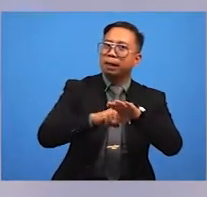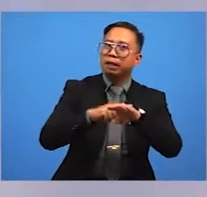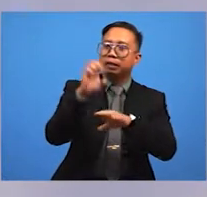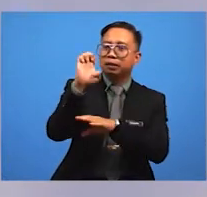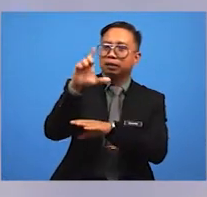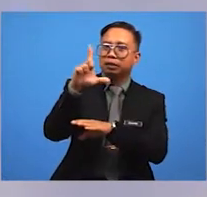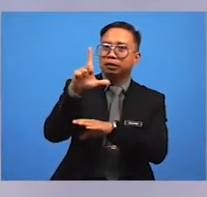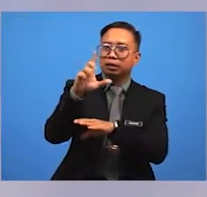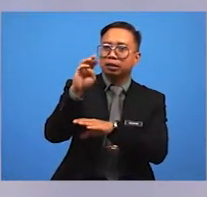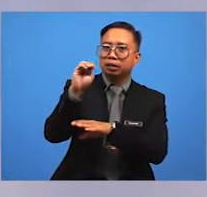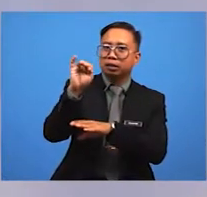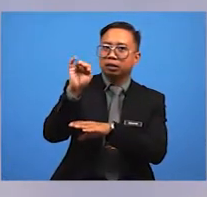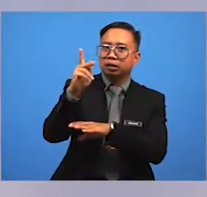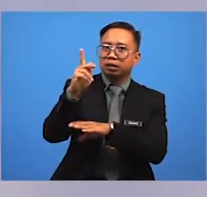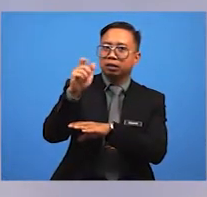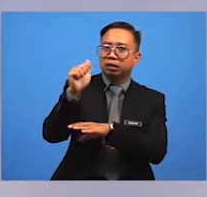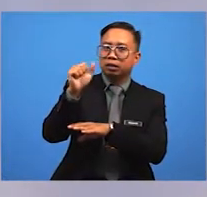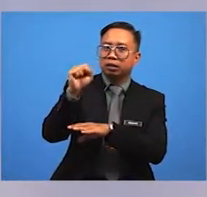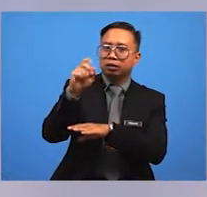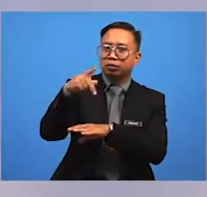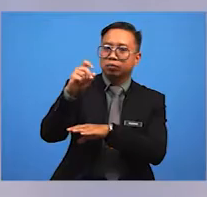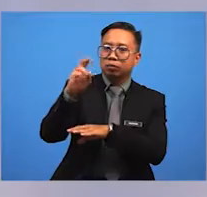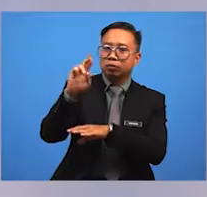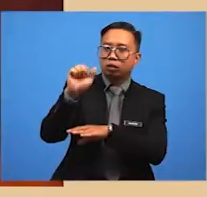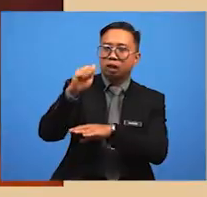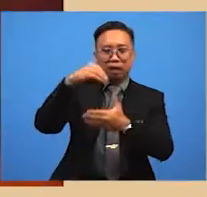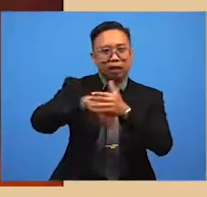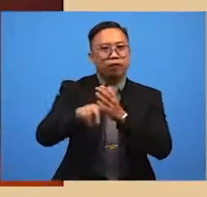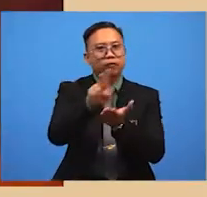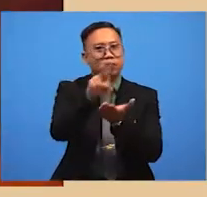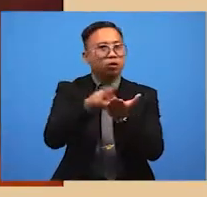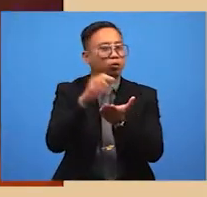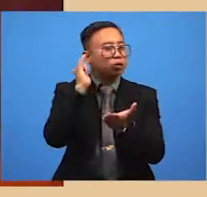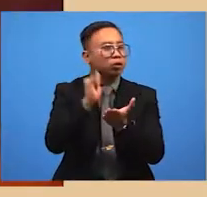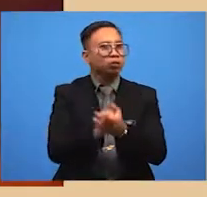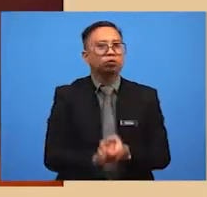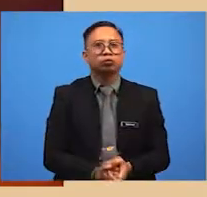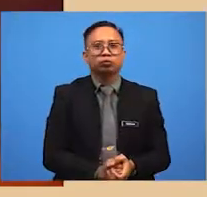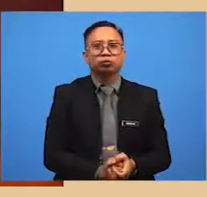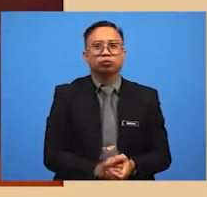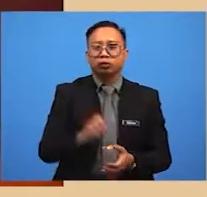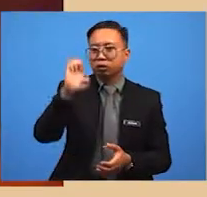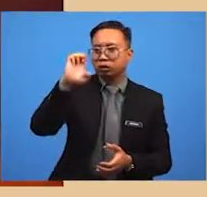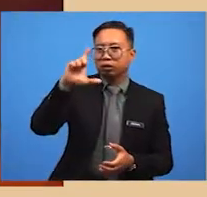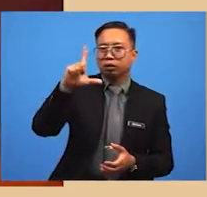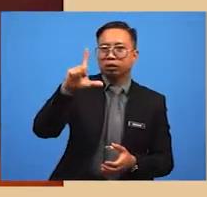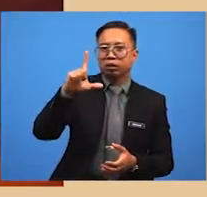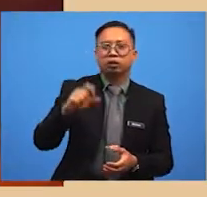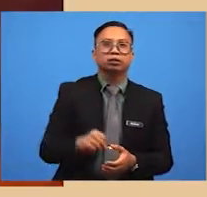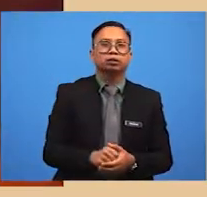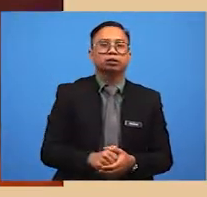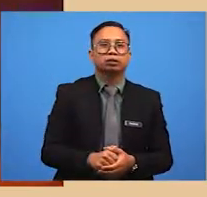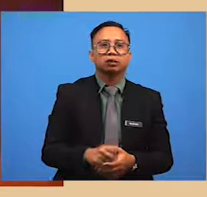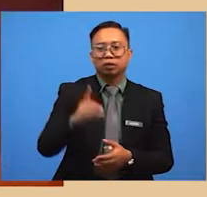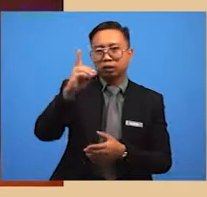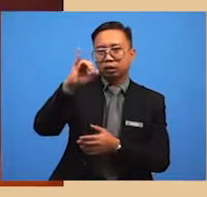sel megaspora tersebut di dalam video seterusnya. Sel megaspora yang bersifat